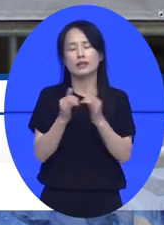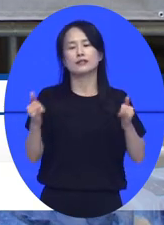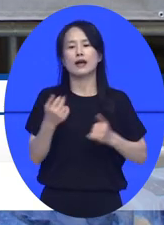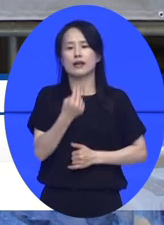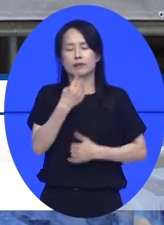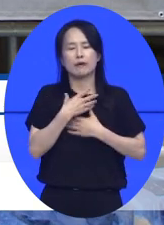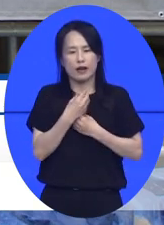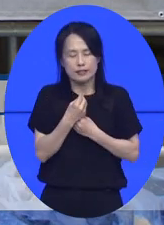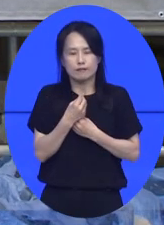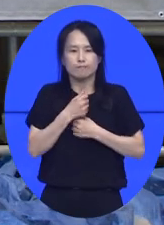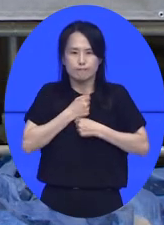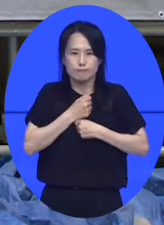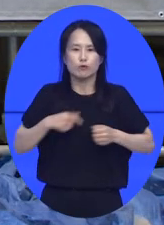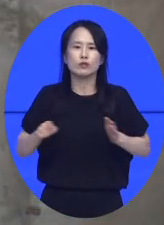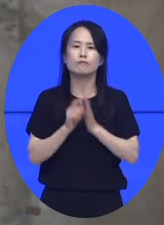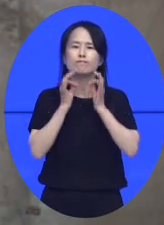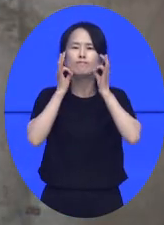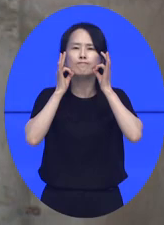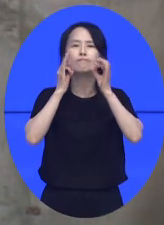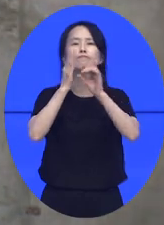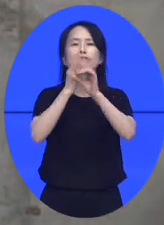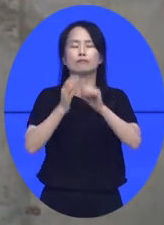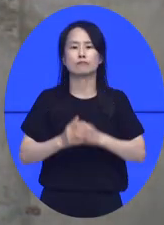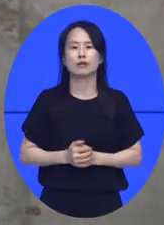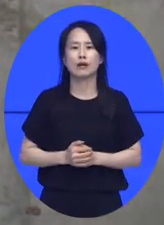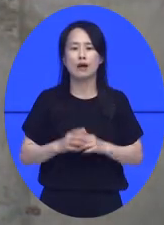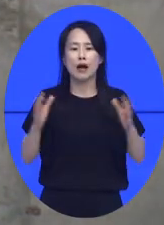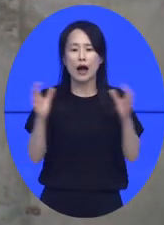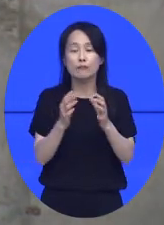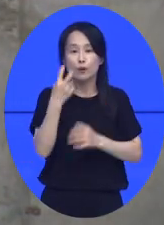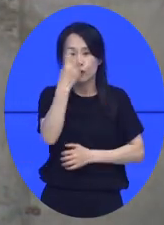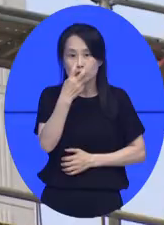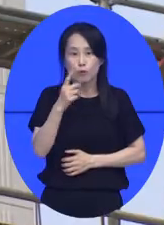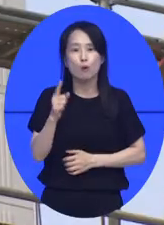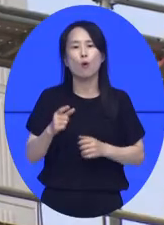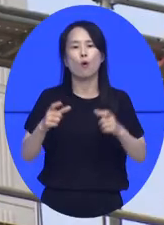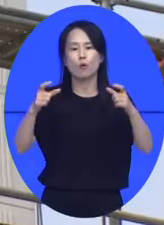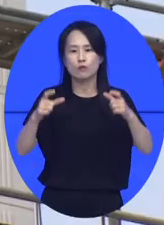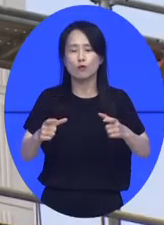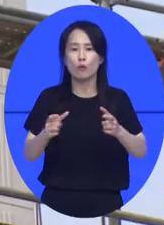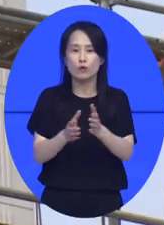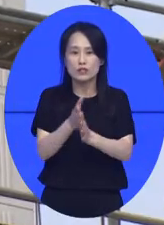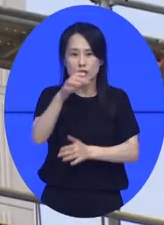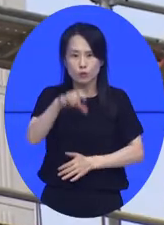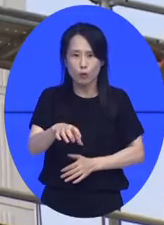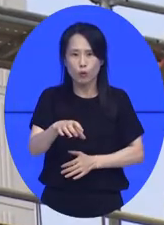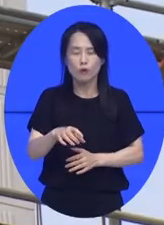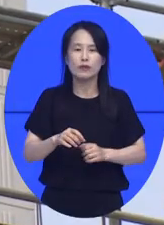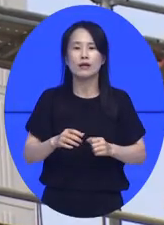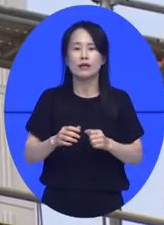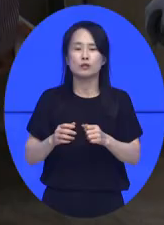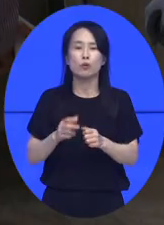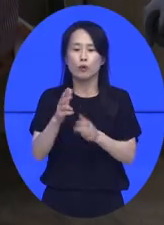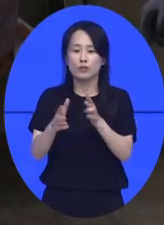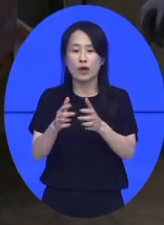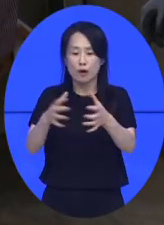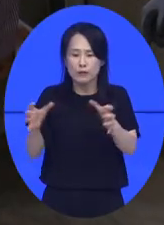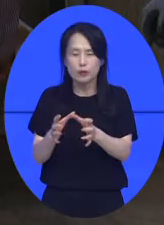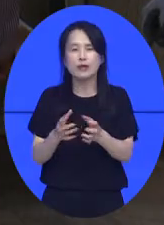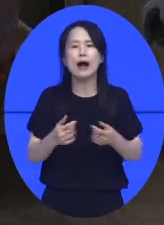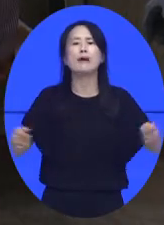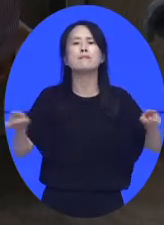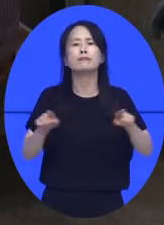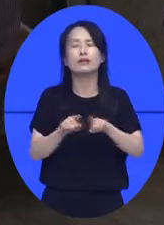지키는 일에 최선을 다하고 있습니다. 이번 합동 점검에는 도, 시군과 사업 수행기관이 함께